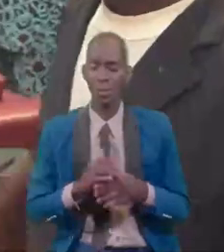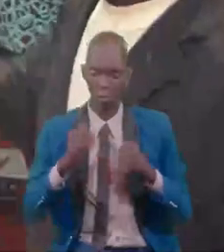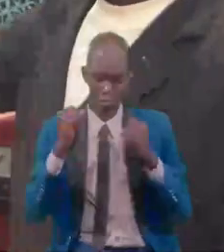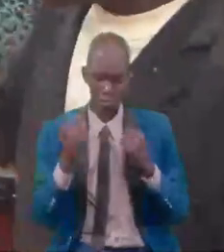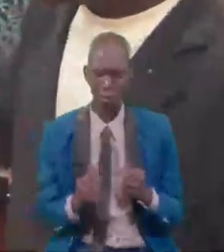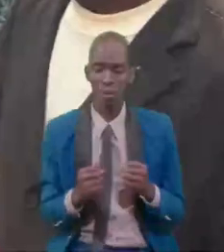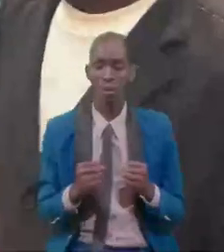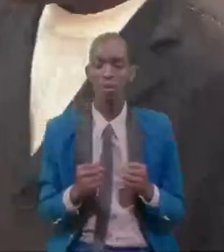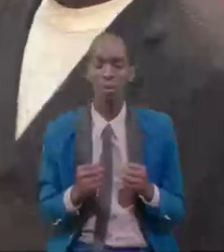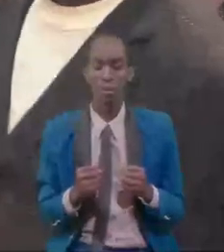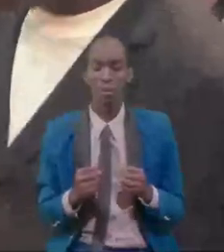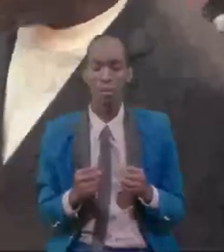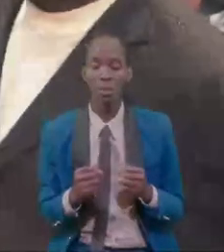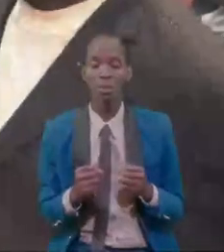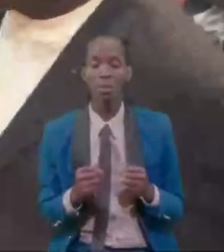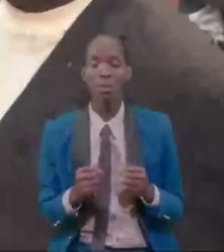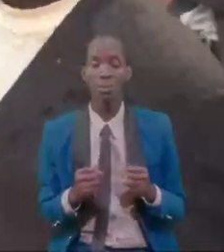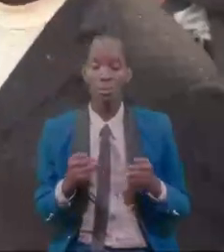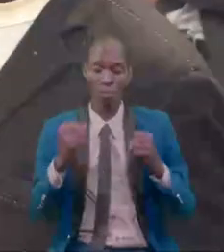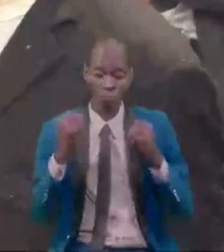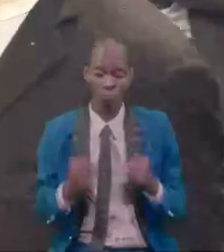La puissance